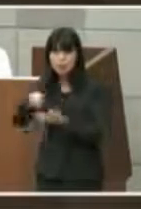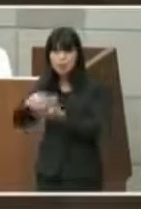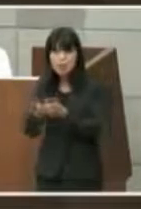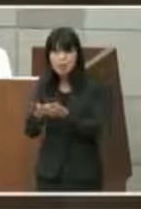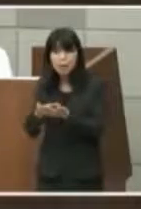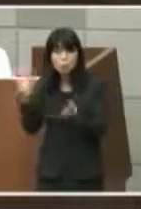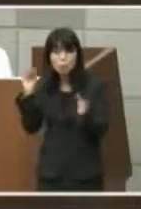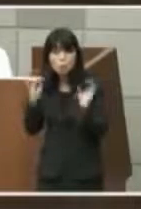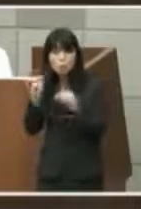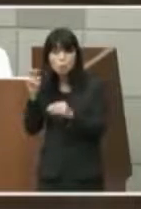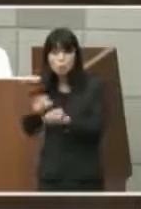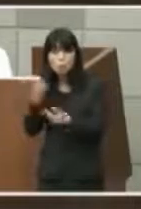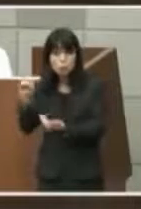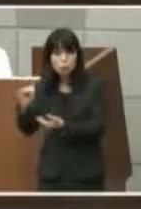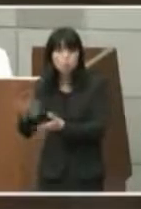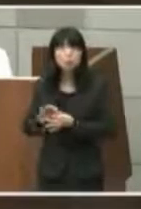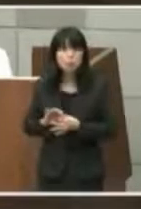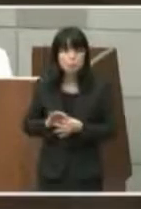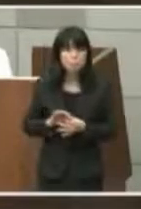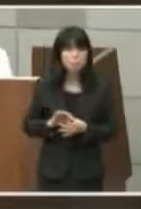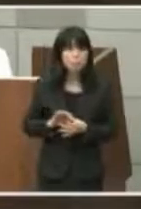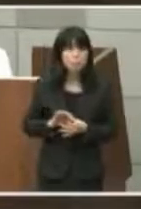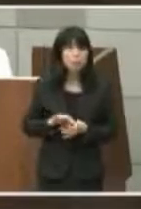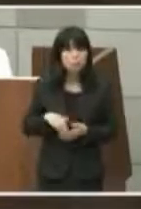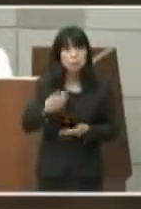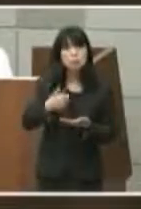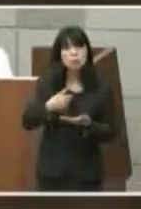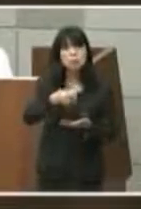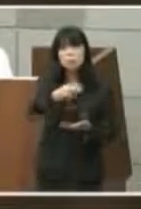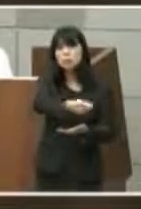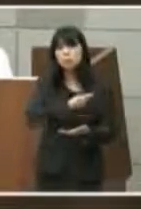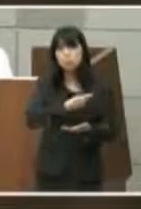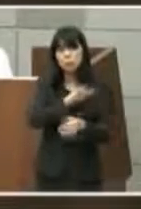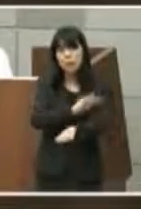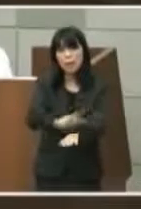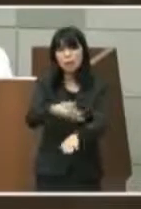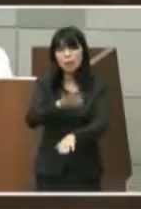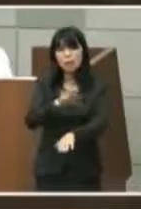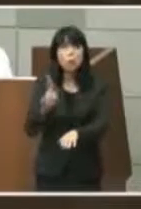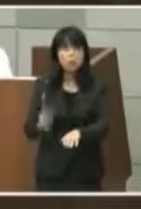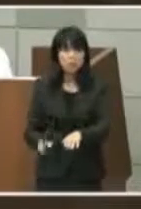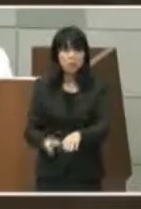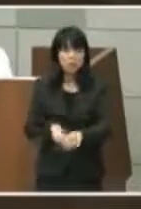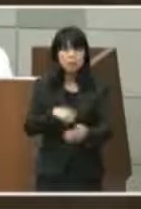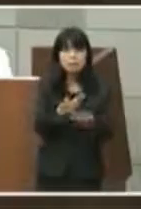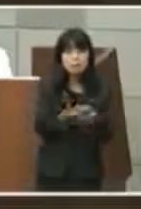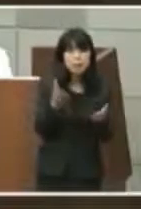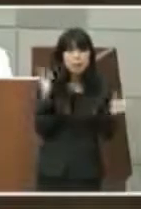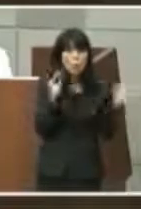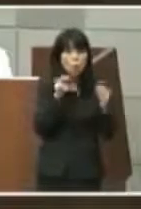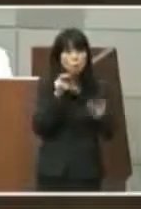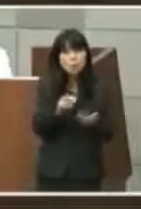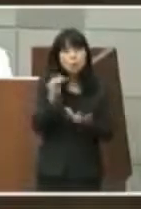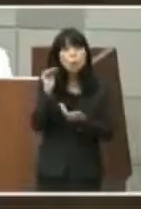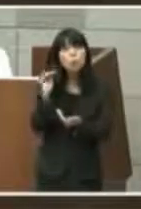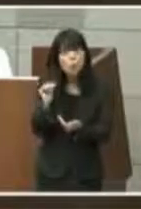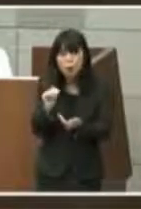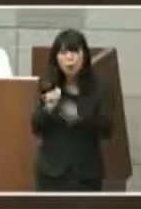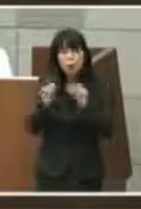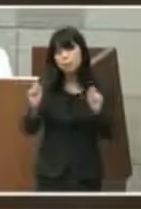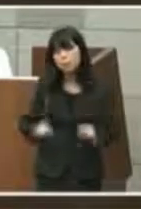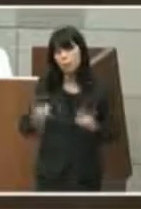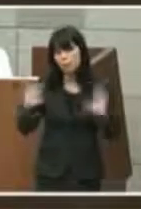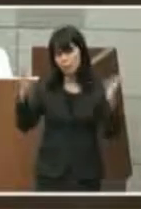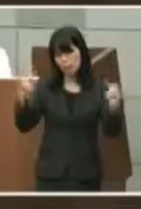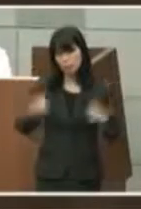ることについてでございますが、ご質問の経緯にもございますとおり税情報を見ること自体が問題では